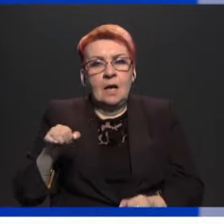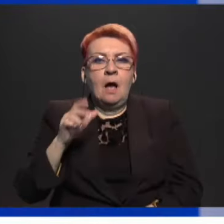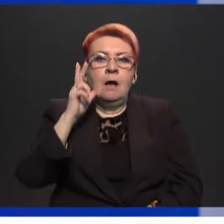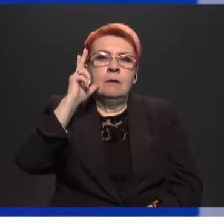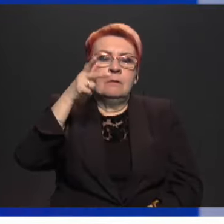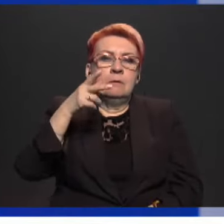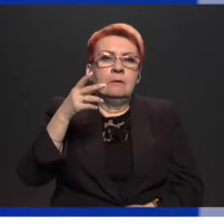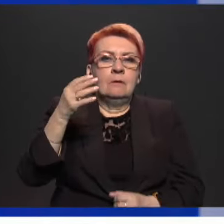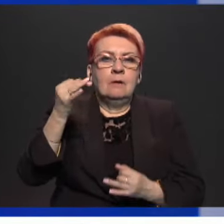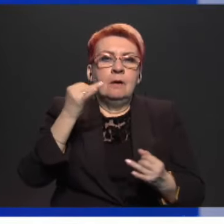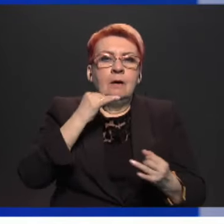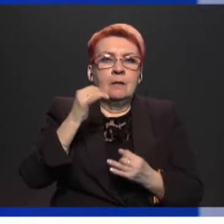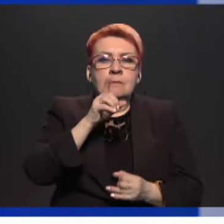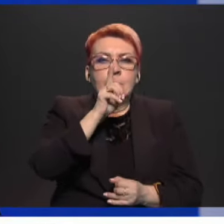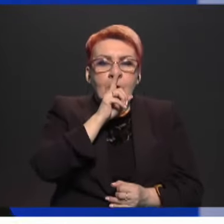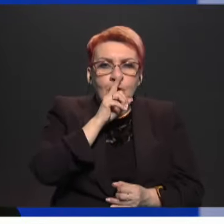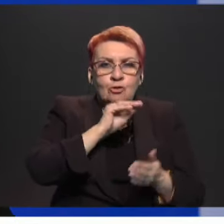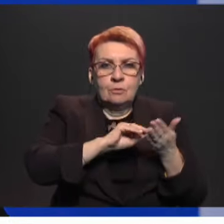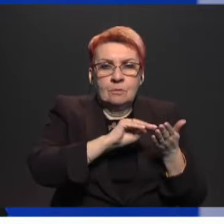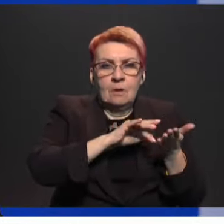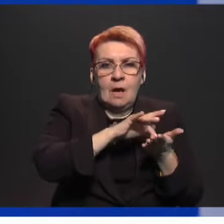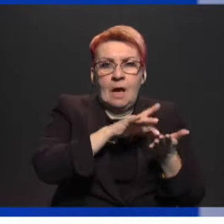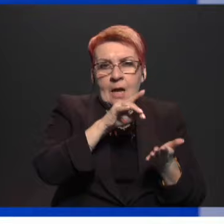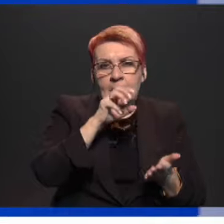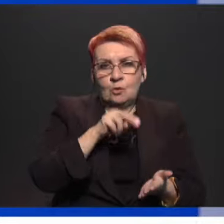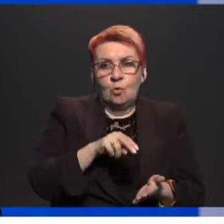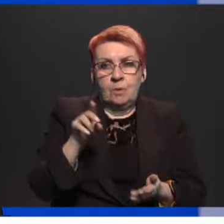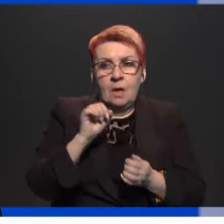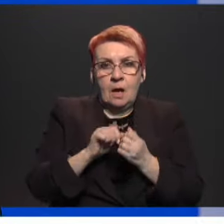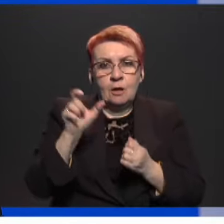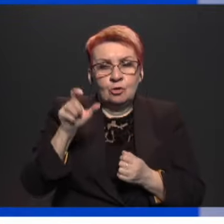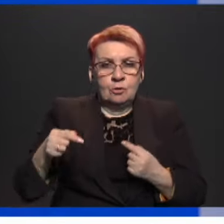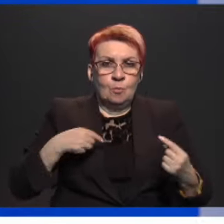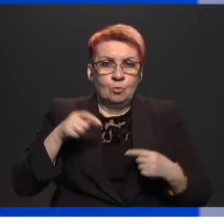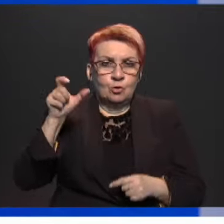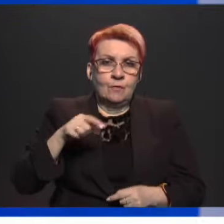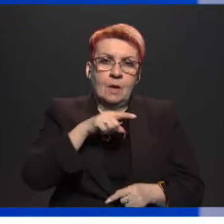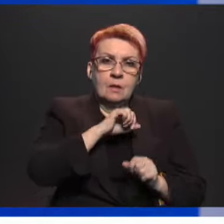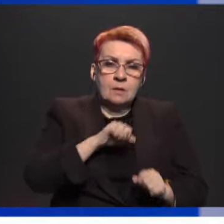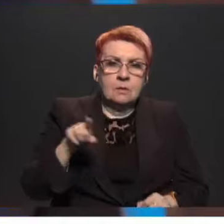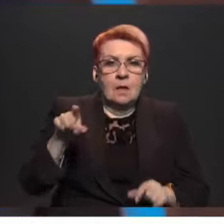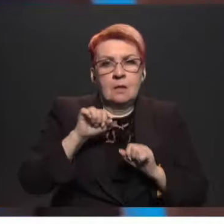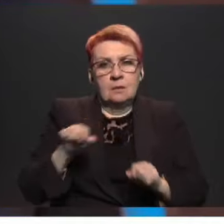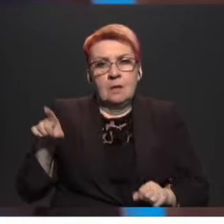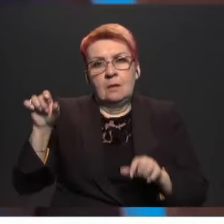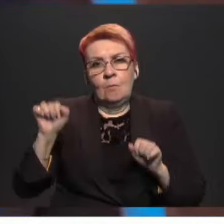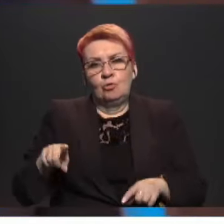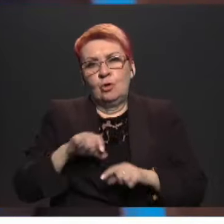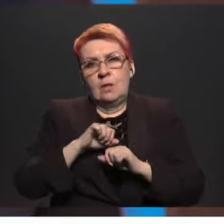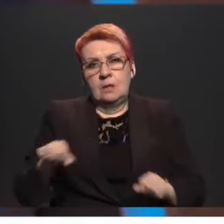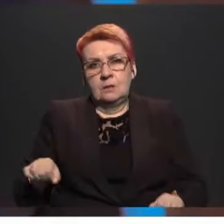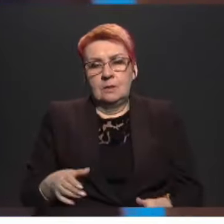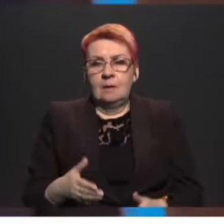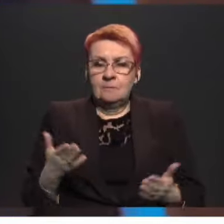рыба об лёд, и ни с кем не разговаривай вовсе. Ну вот человек ходит и каждый день мучается. То нельзя, то это нельзя. Спасибо за ответ,